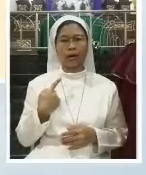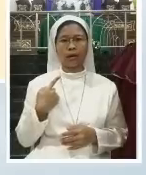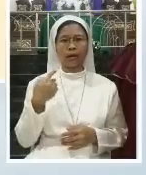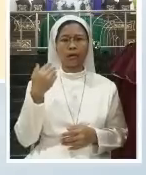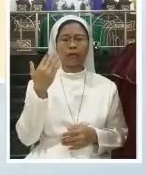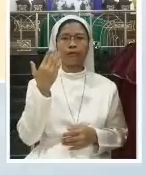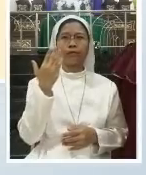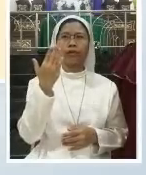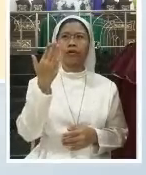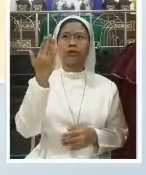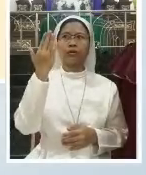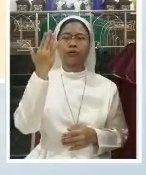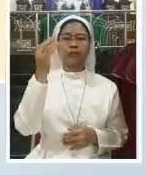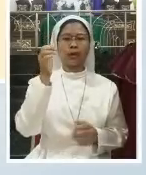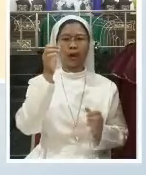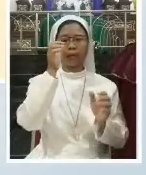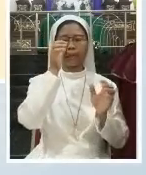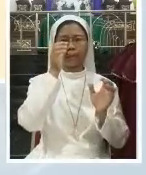tataw ta